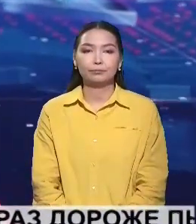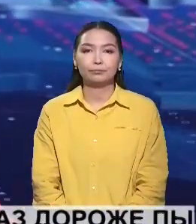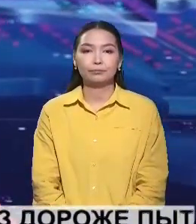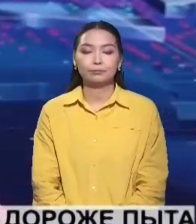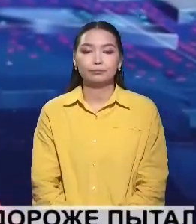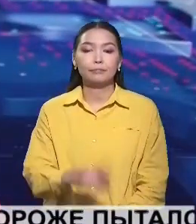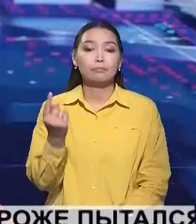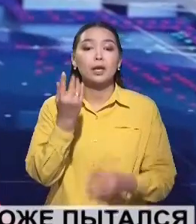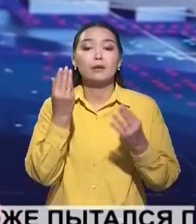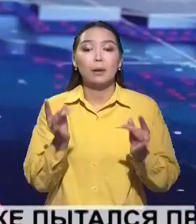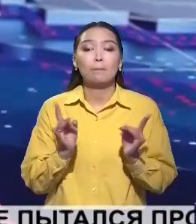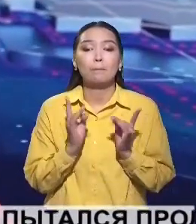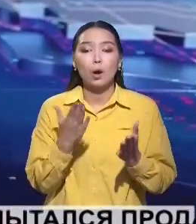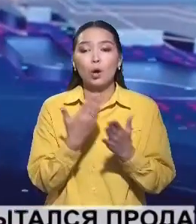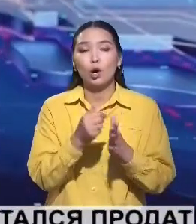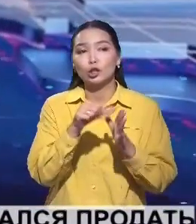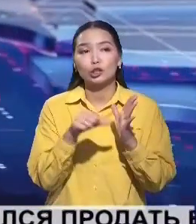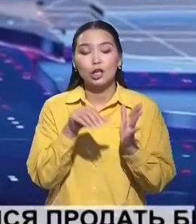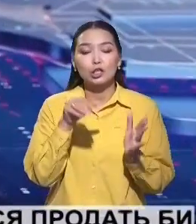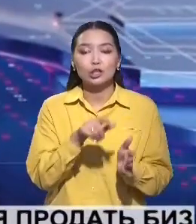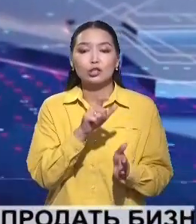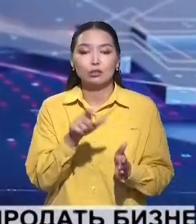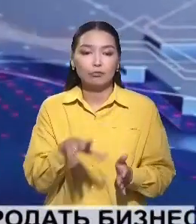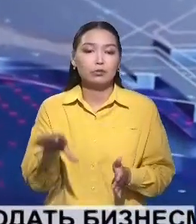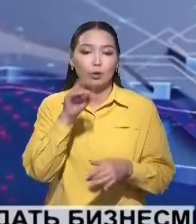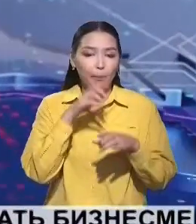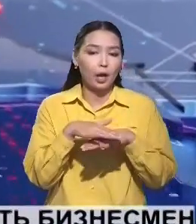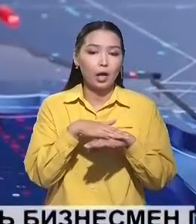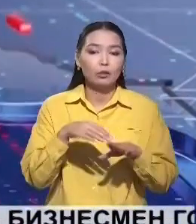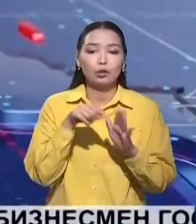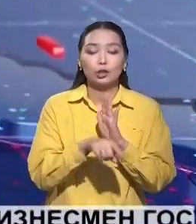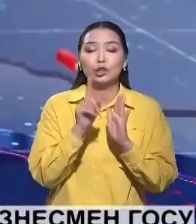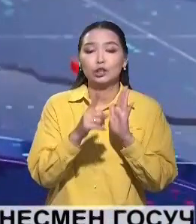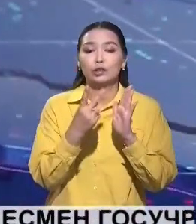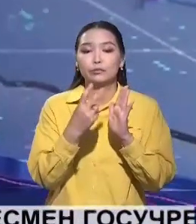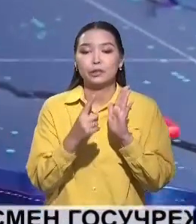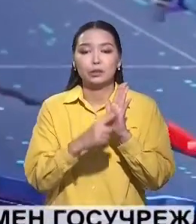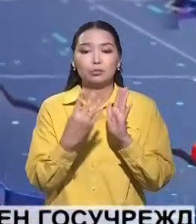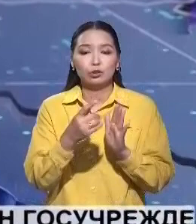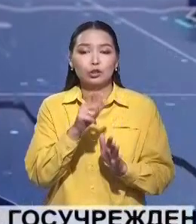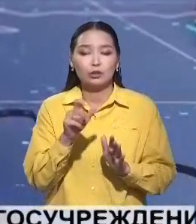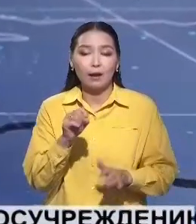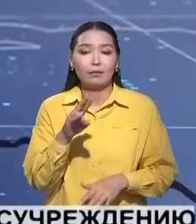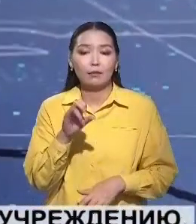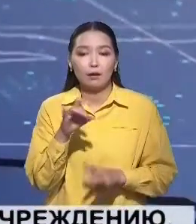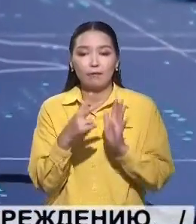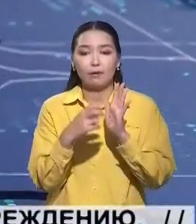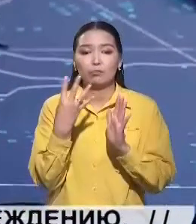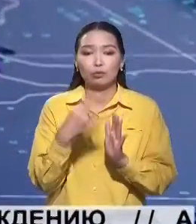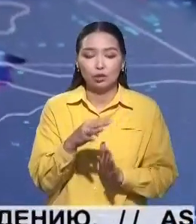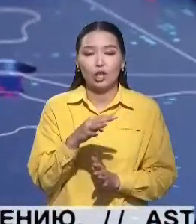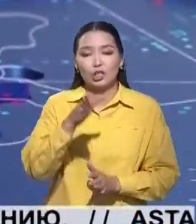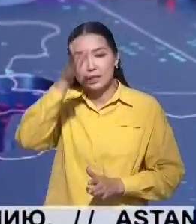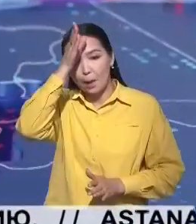Первый день праздника около 16 тысяч человек по всей стране, в том числе 1274 человека в Анкаре, 840 человек в Стамбуле